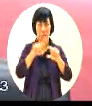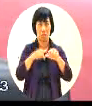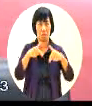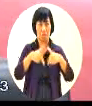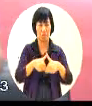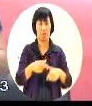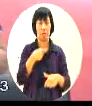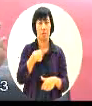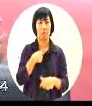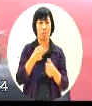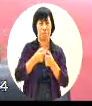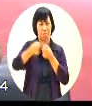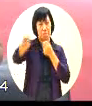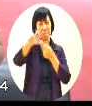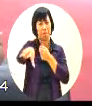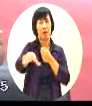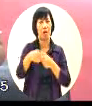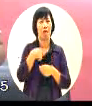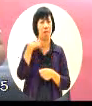相信，有个咱